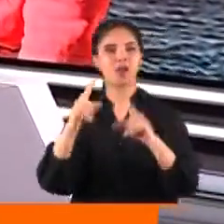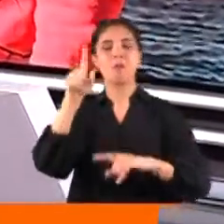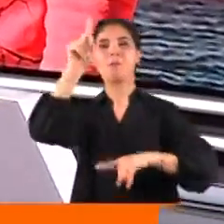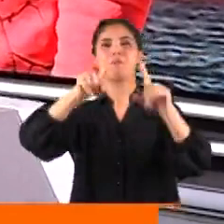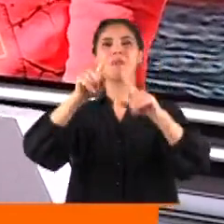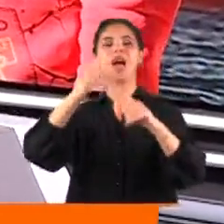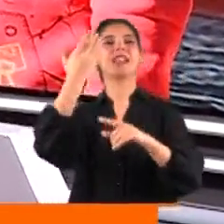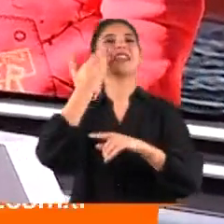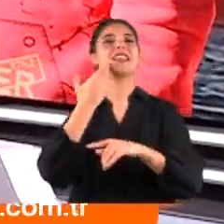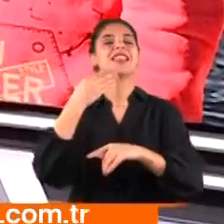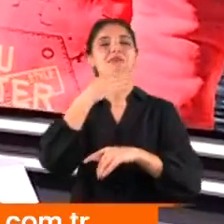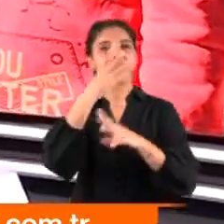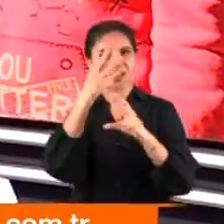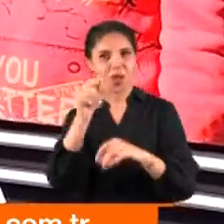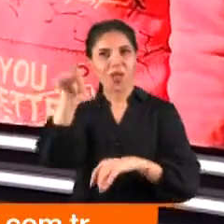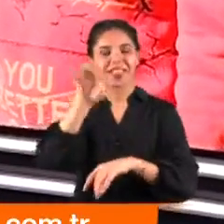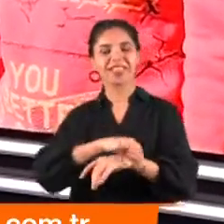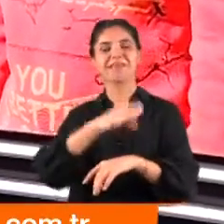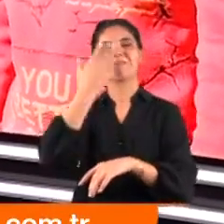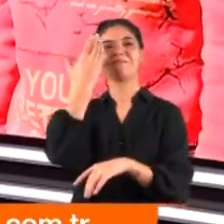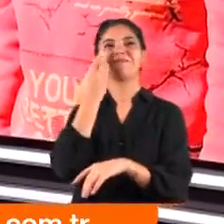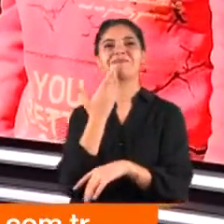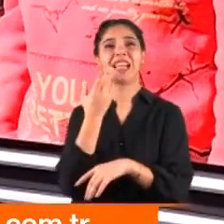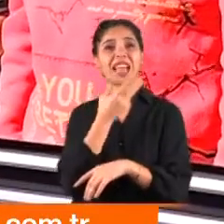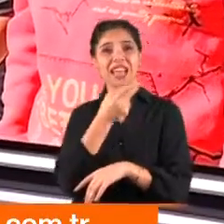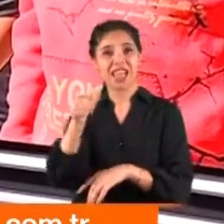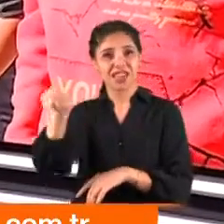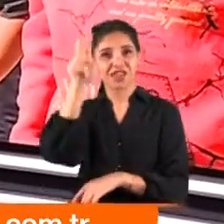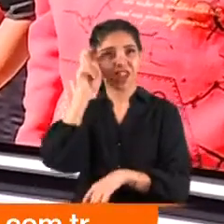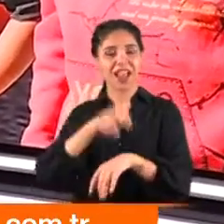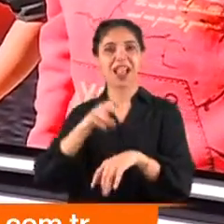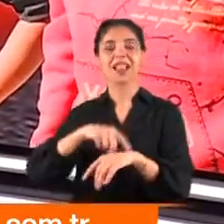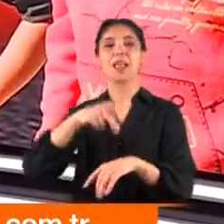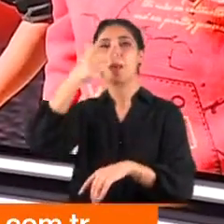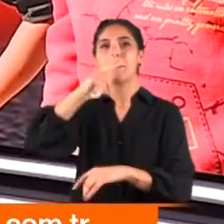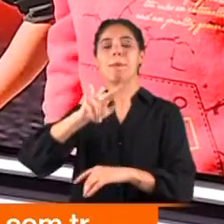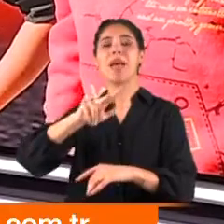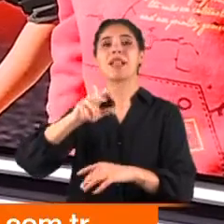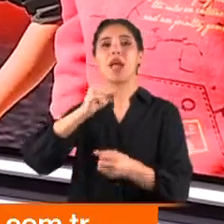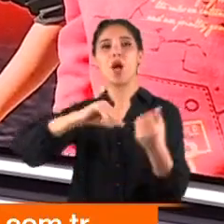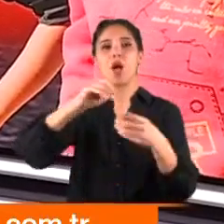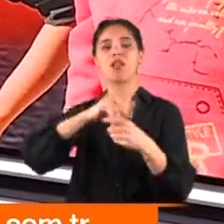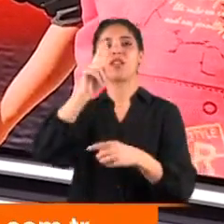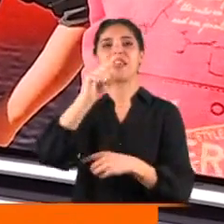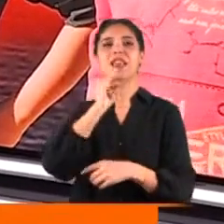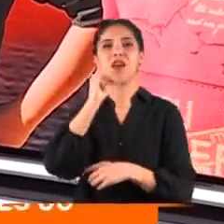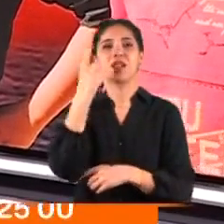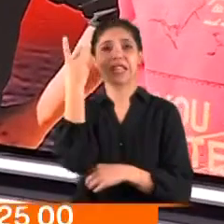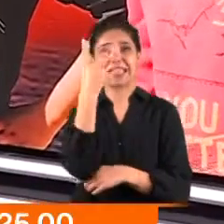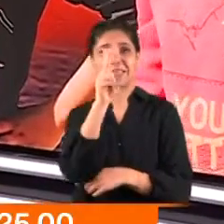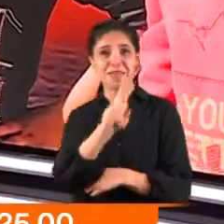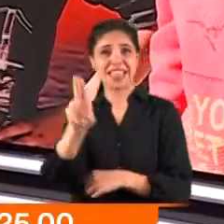geçti. İzleme fırsatı olanlar o anların tadını çıkardı. Kaçıranları hatırlatalım. Bir sonraki benzer olay için 2